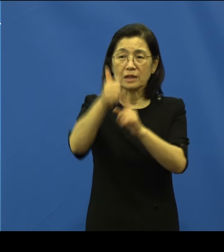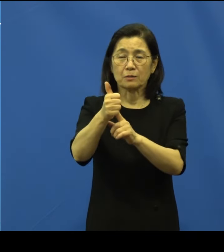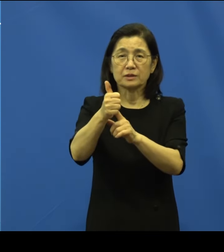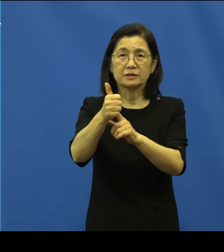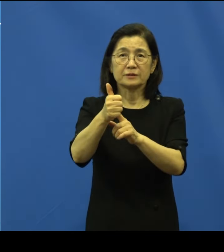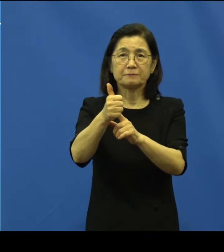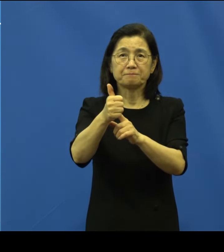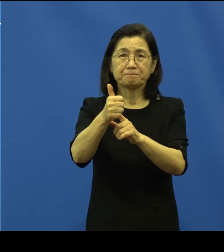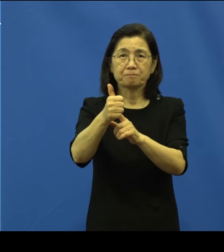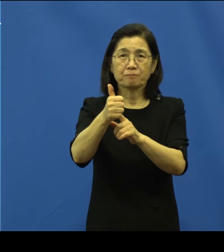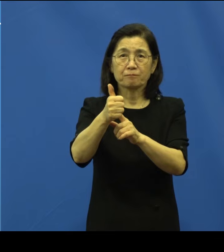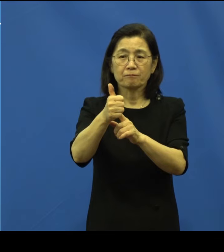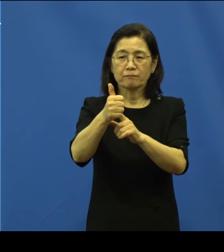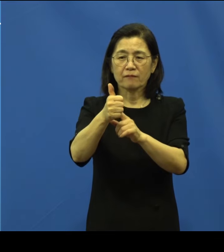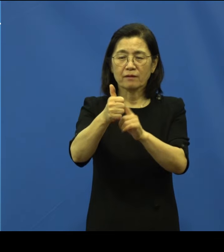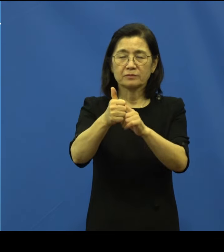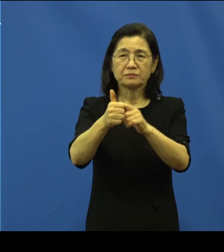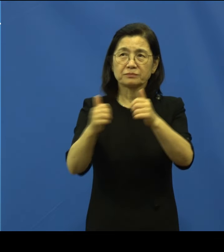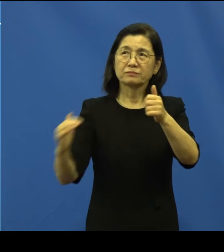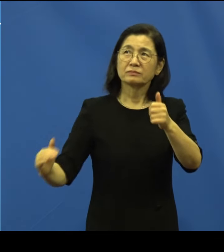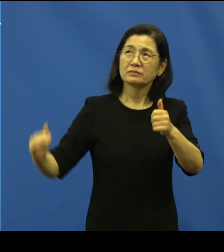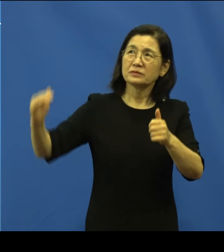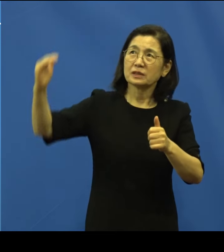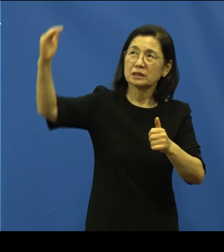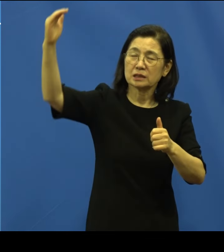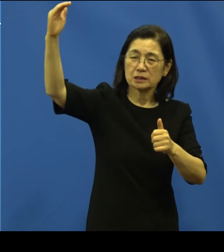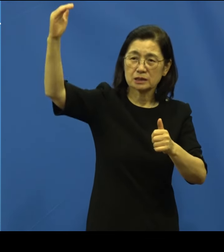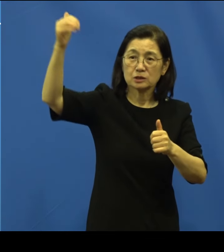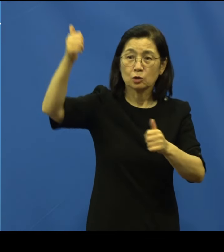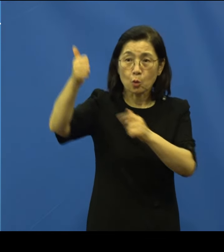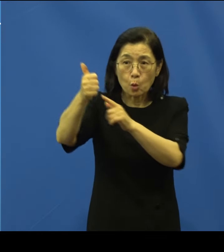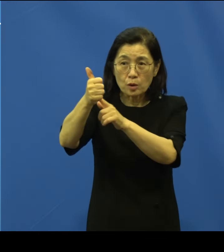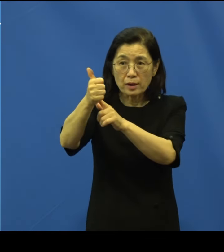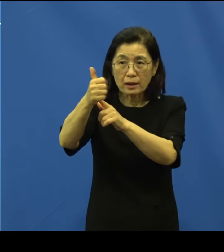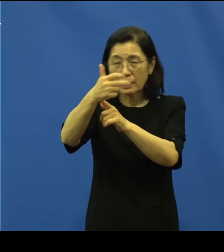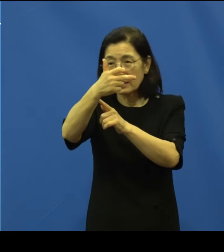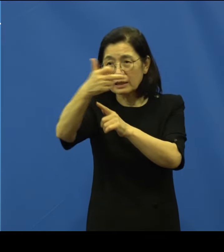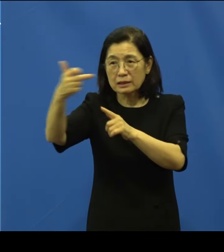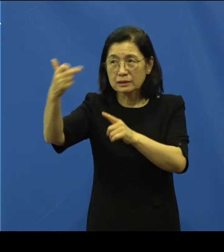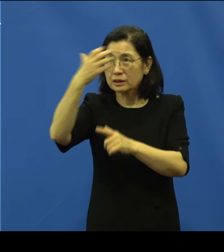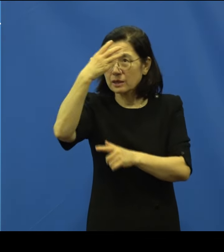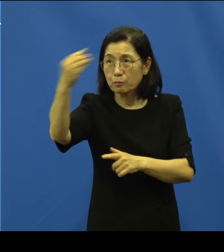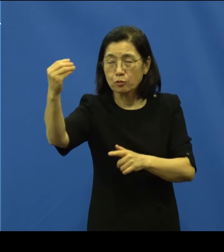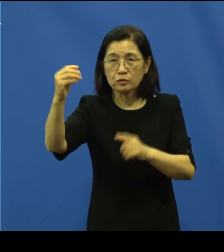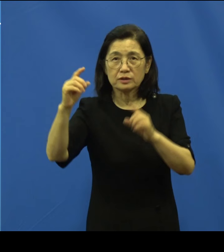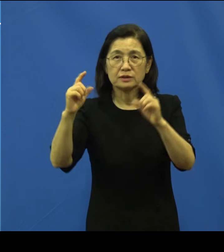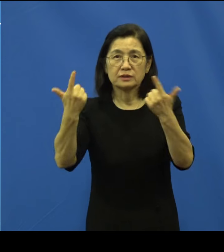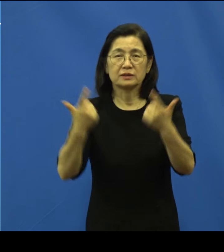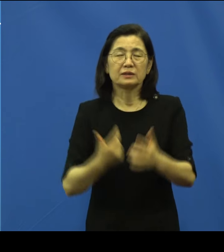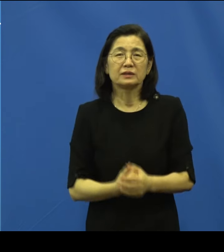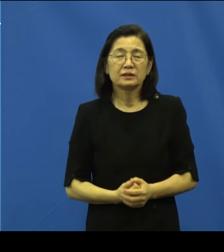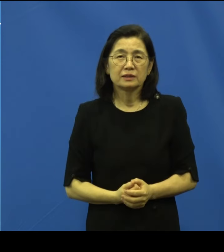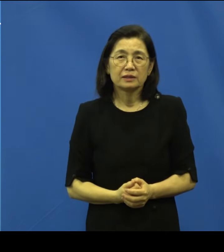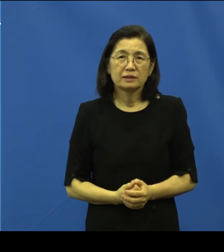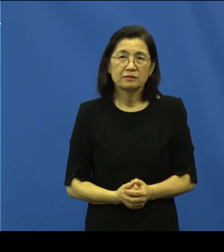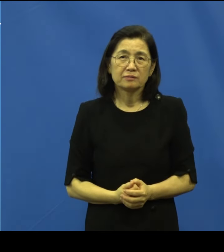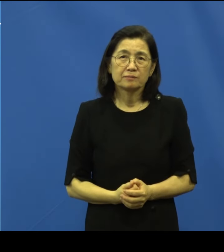근데 여러분, 다윗에게는 자이언트가 크게 안 보인 거예요. 크게 보이서는 못 달려갔지. 자기는 소년인데 어떻게, 체급이 안 맞는데